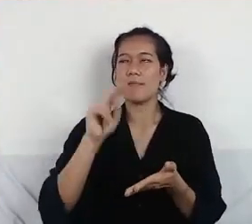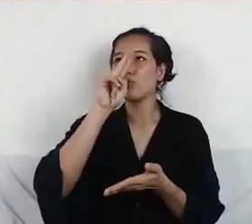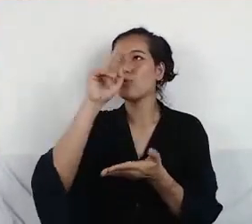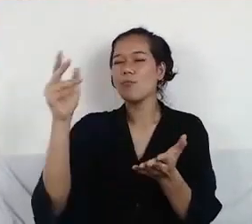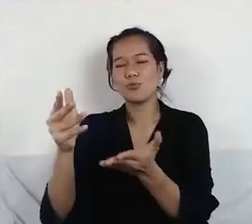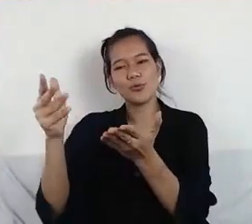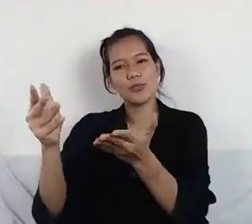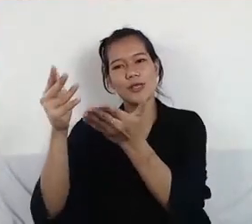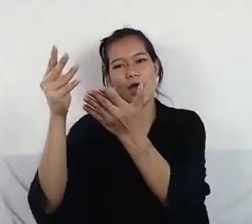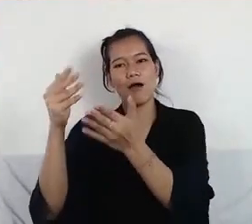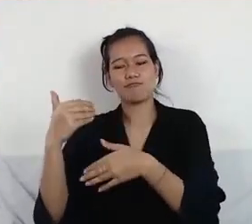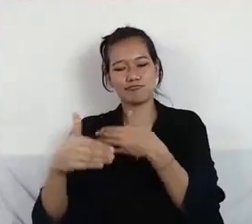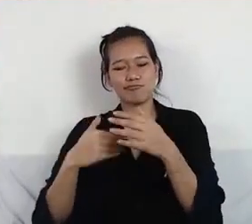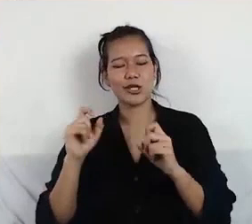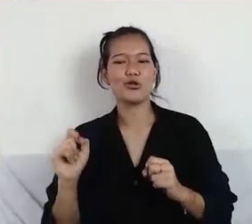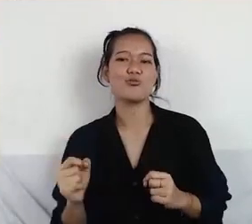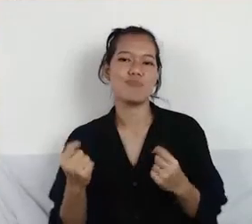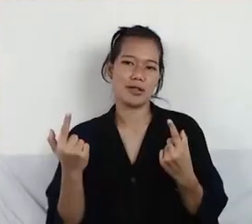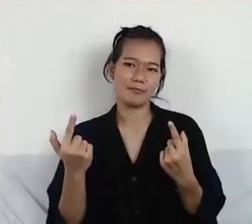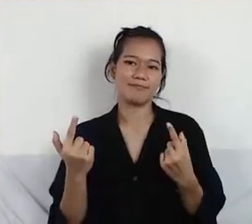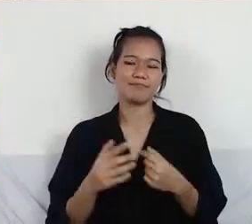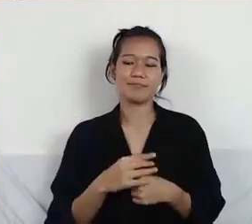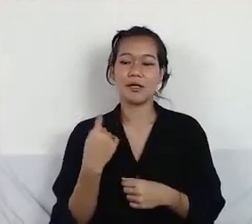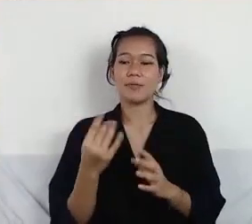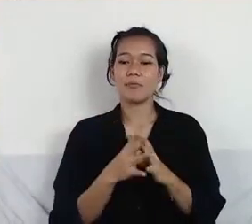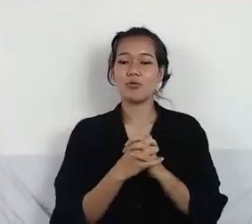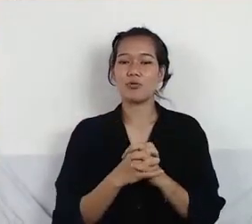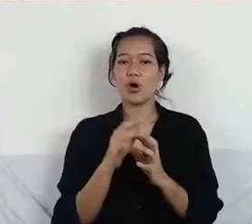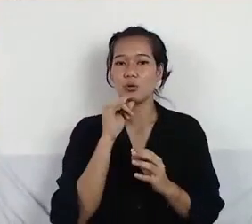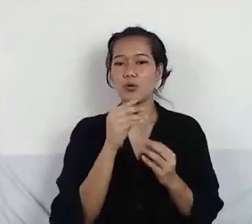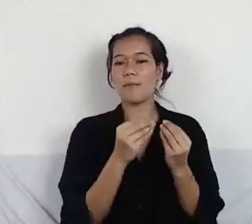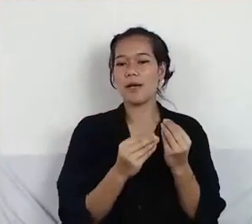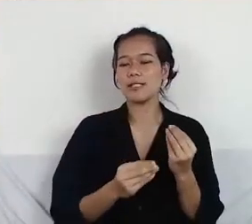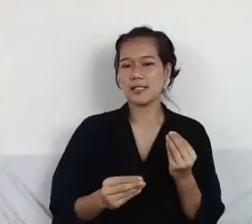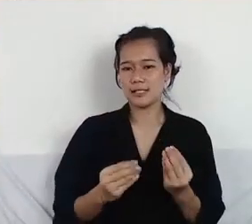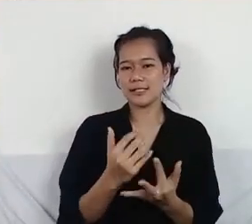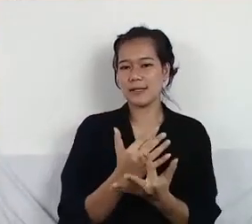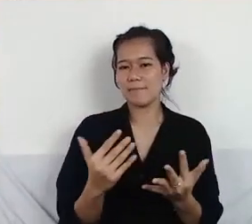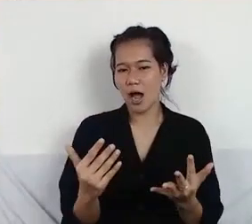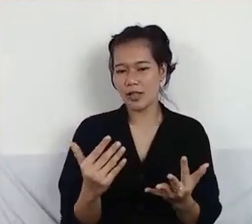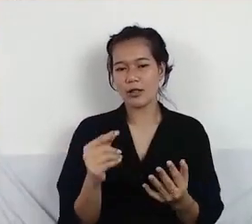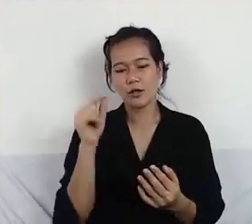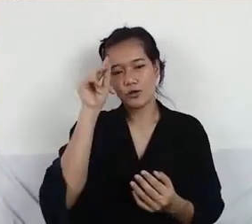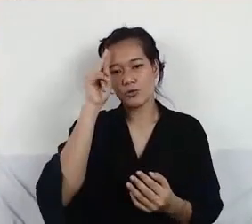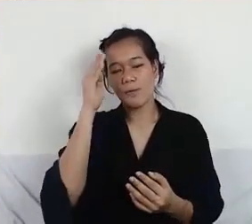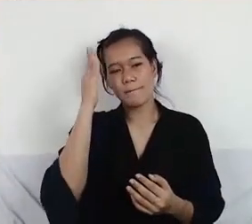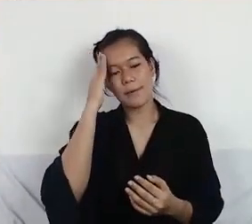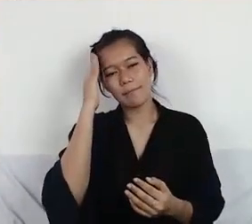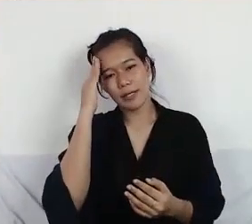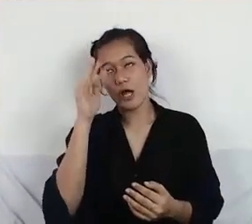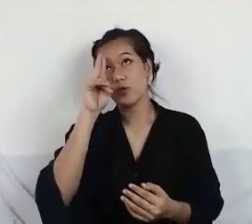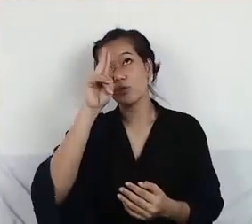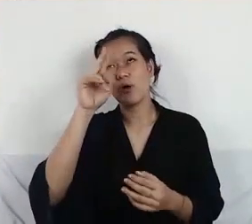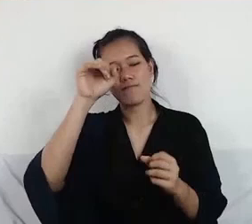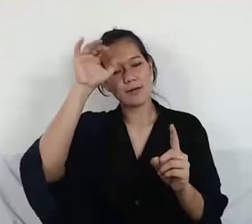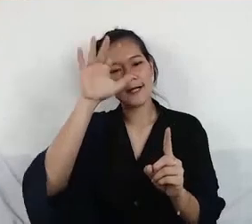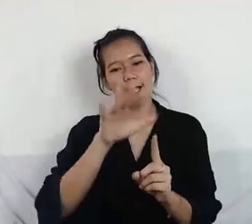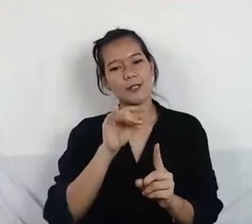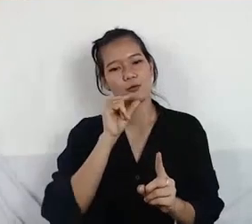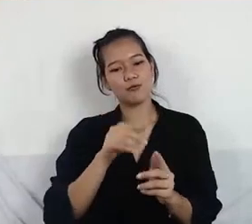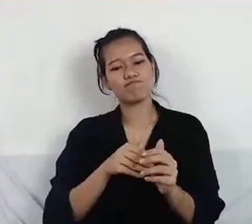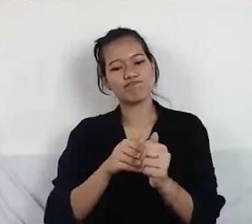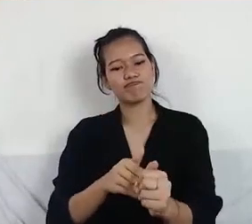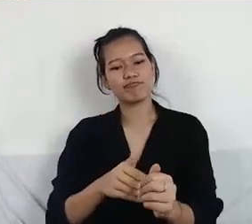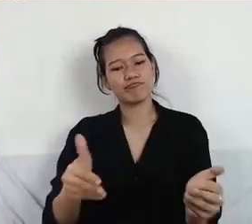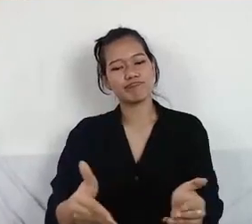melalui kehidupan kami. Kami berdoa untuk majelis jemaat dalam pimpinan Tuhan supaya kami dapat berkarya untuk memajukan